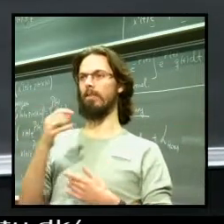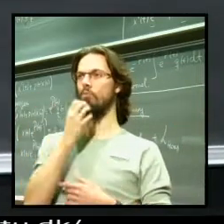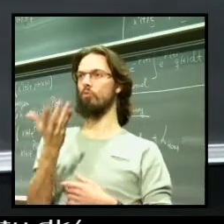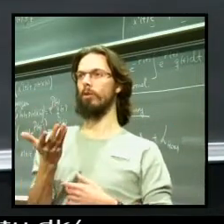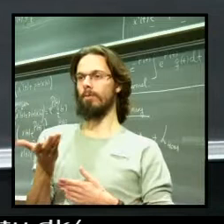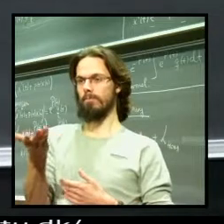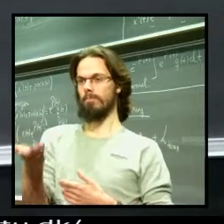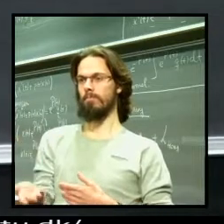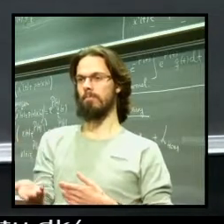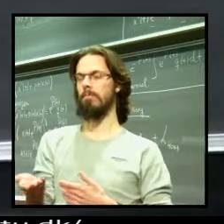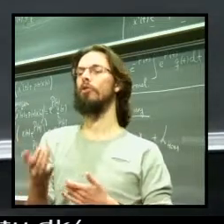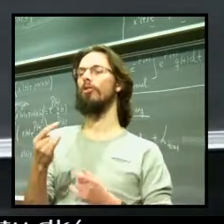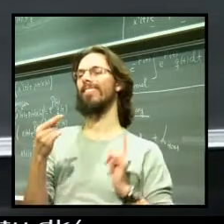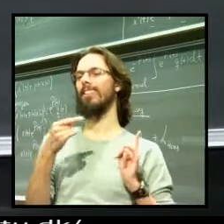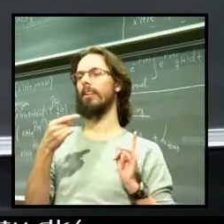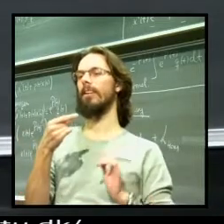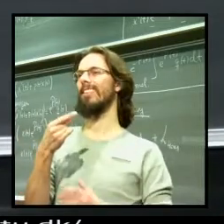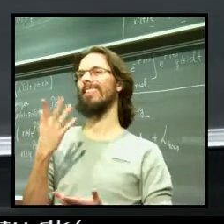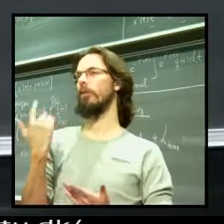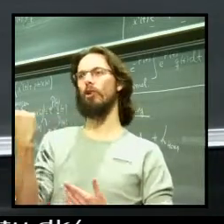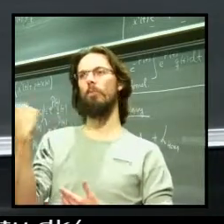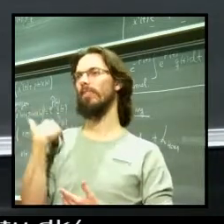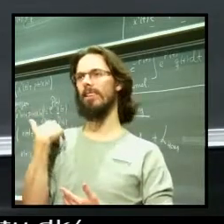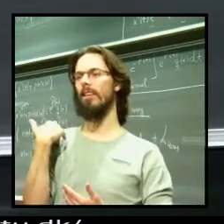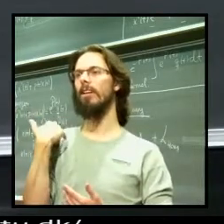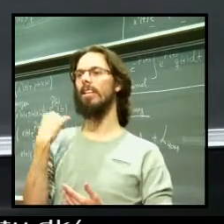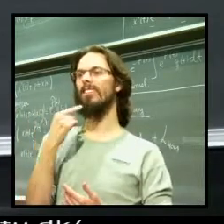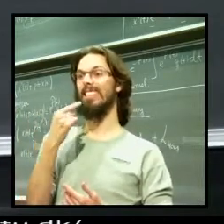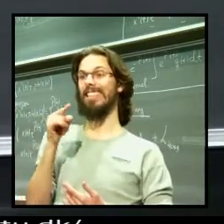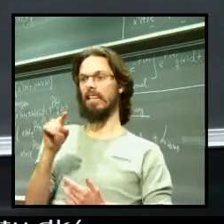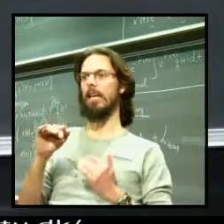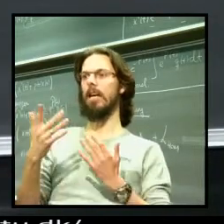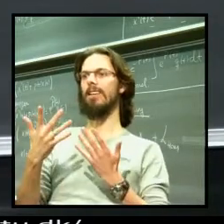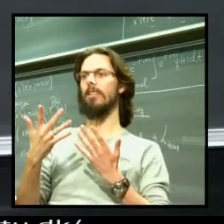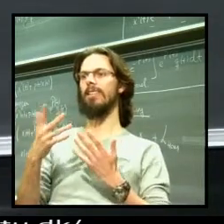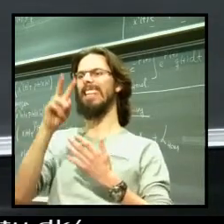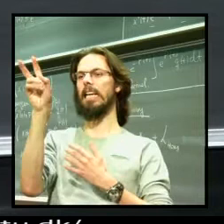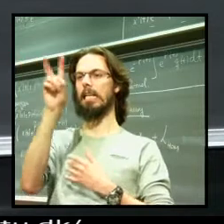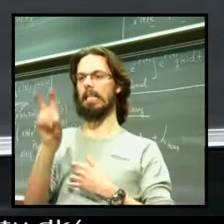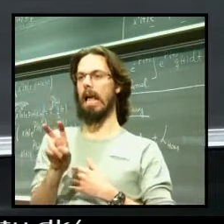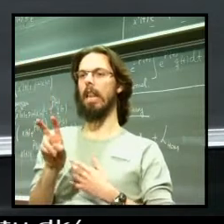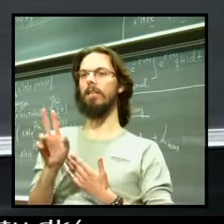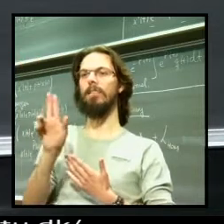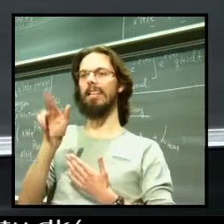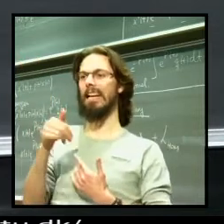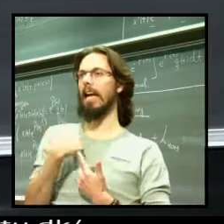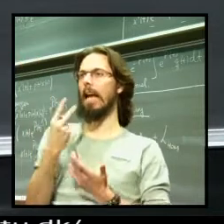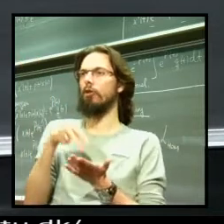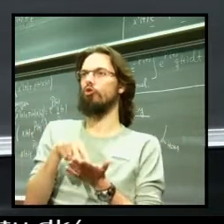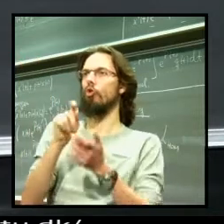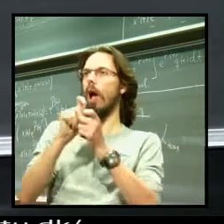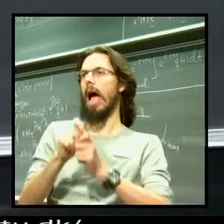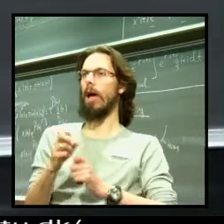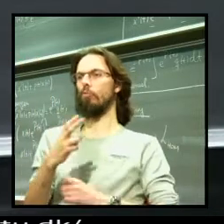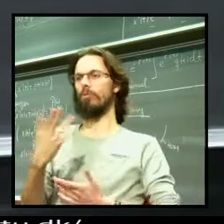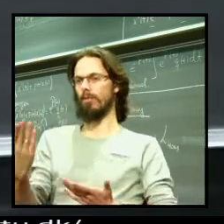også, så bliver det her jo ikke særlig kompliceret. Det vil sige, at det her integral er noget, som jeg kan stå og regne ud. Ikke også. Men det kunne jo